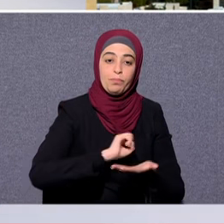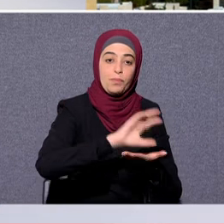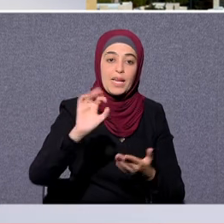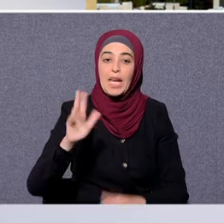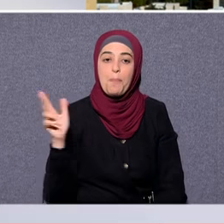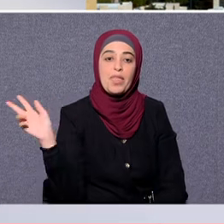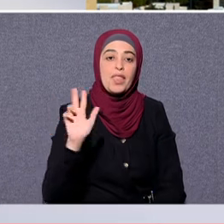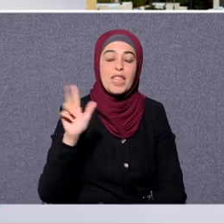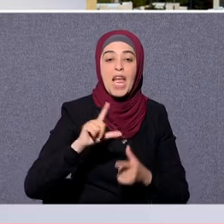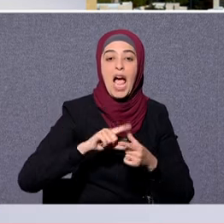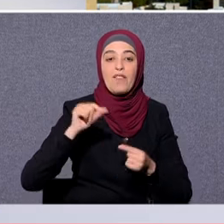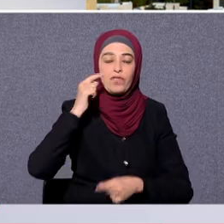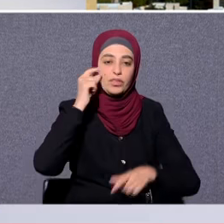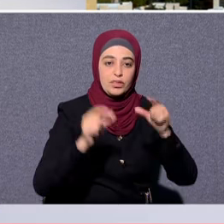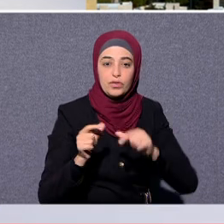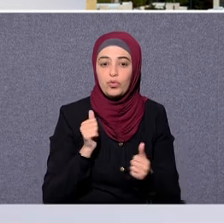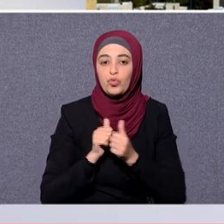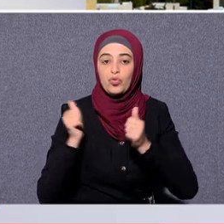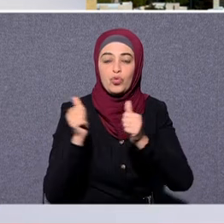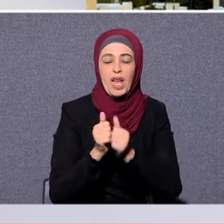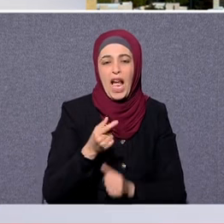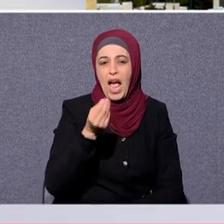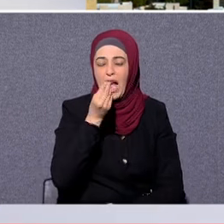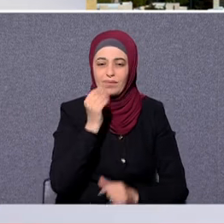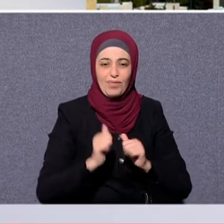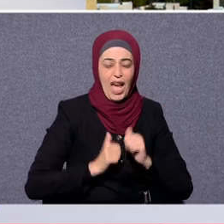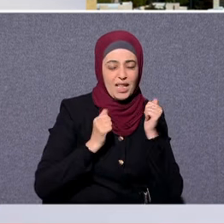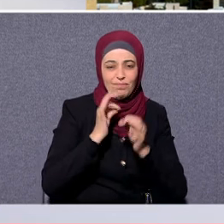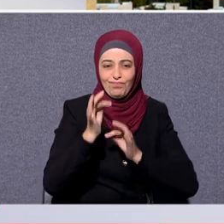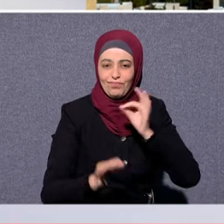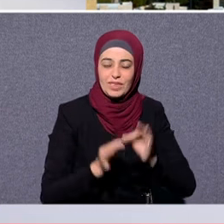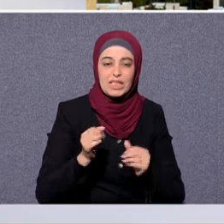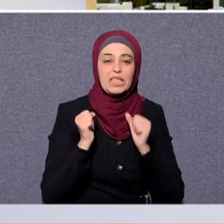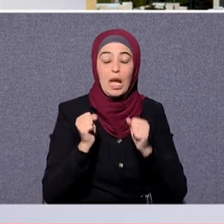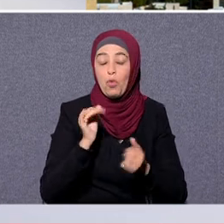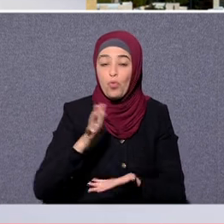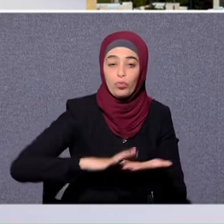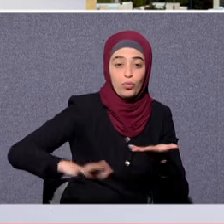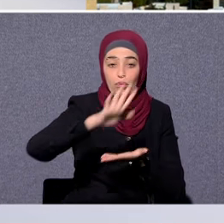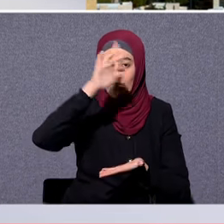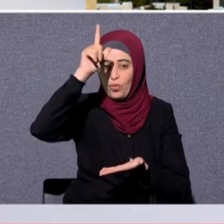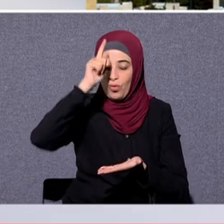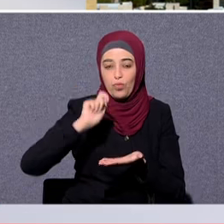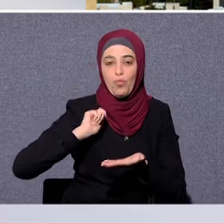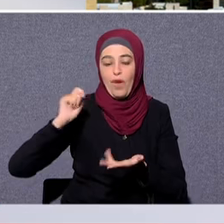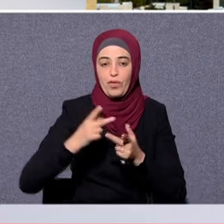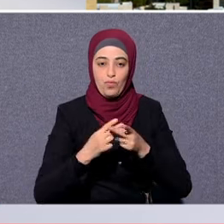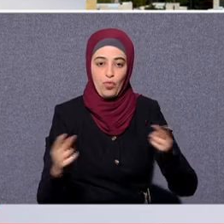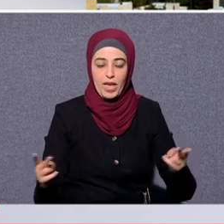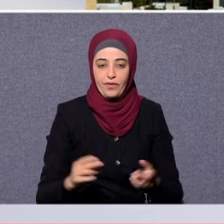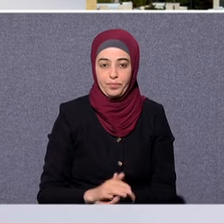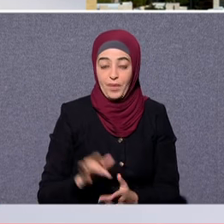30,000 أسرة ممن يمرون بظروف معيشية صعبة في مختلف مناطق المملكة. كما ذكرت أخي الفاضل،